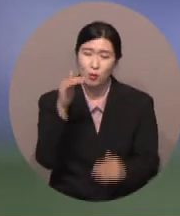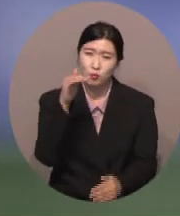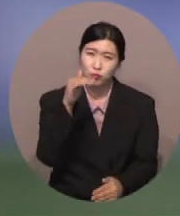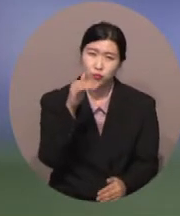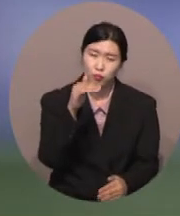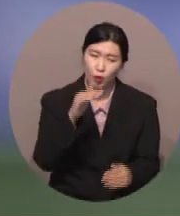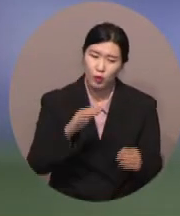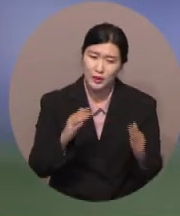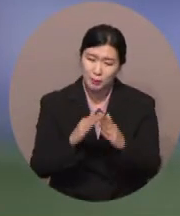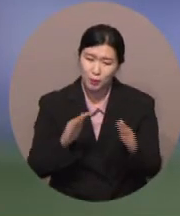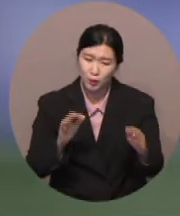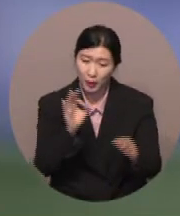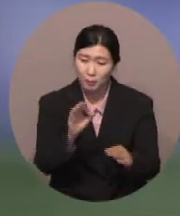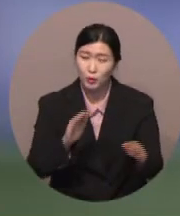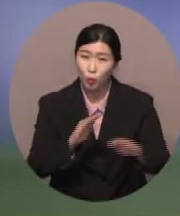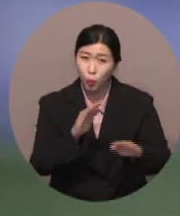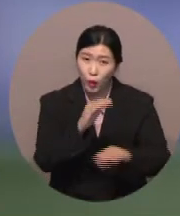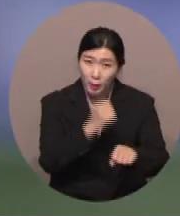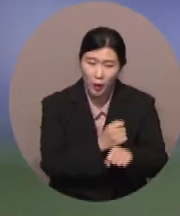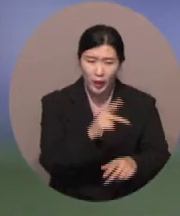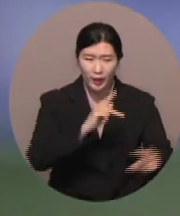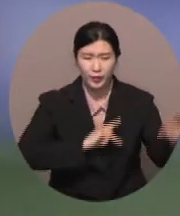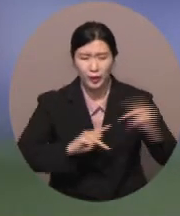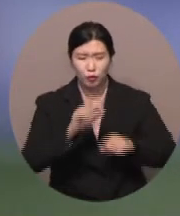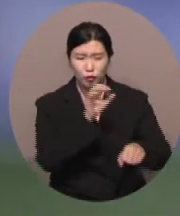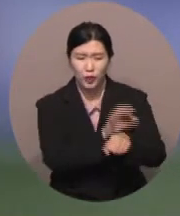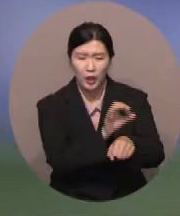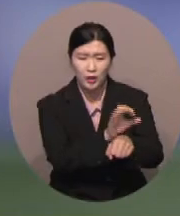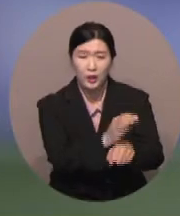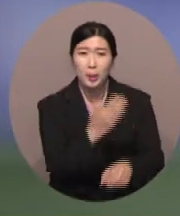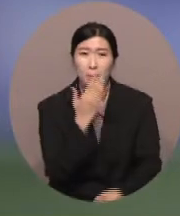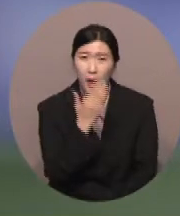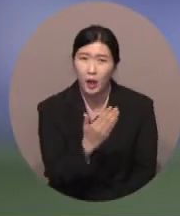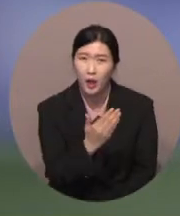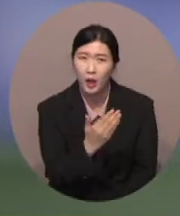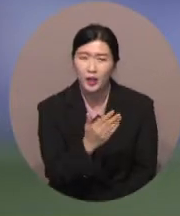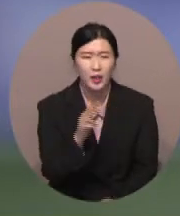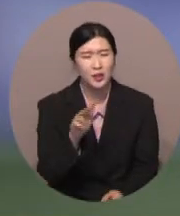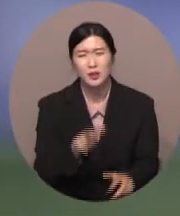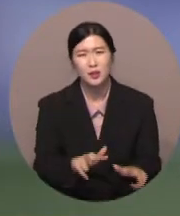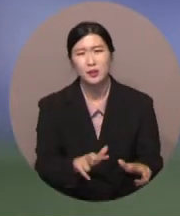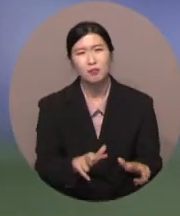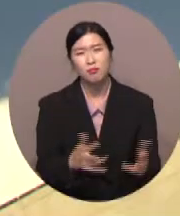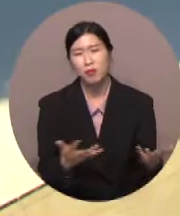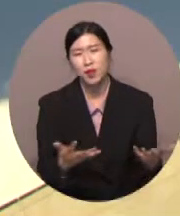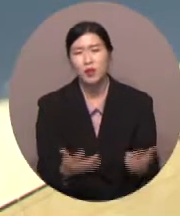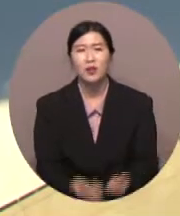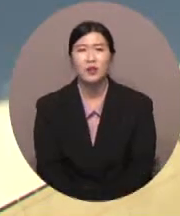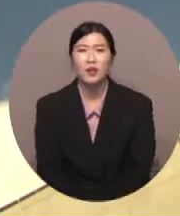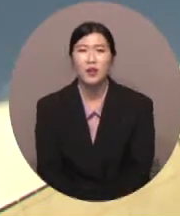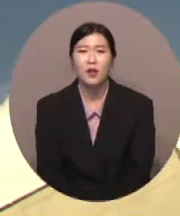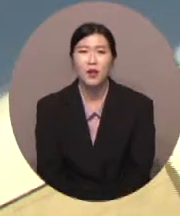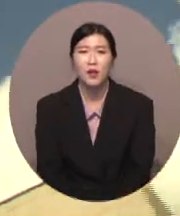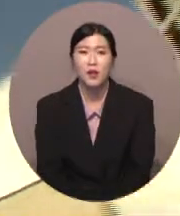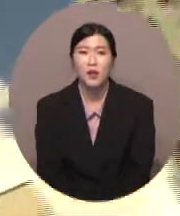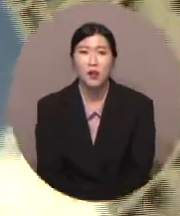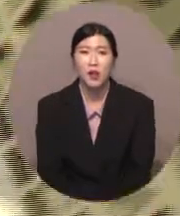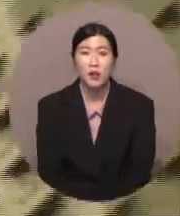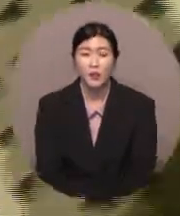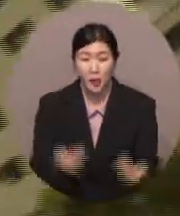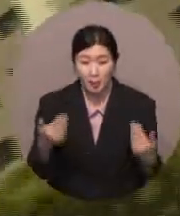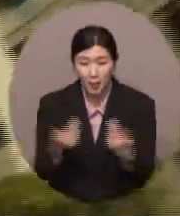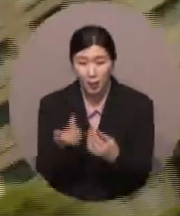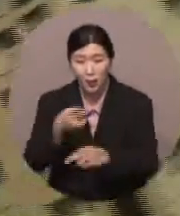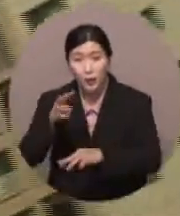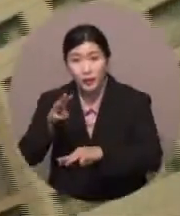같으면은 뭐 대출 더 받으라더라도 뭐 그런 기대치가 있는데 지금은 그런 기대치가 없잖아요. 반면 대전과 천안 등